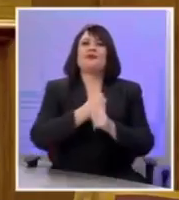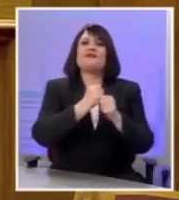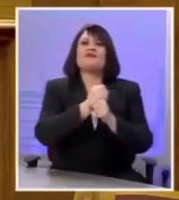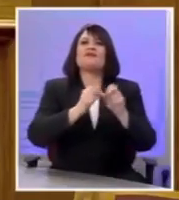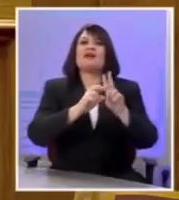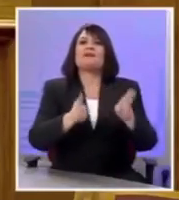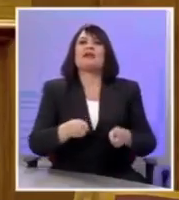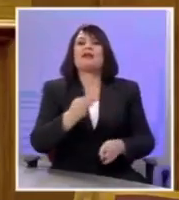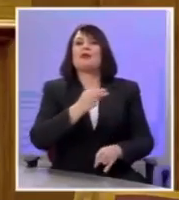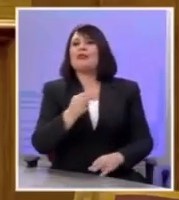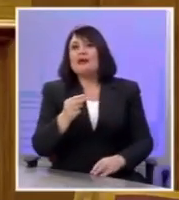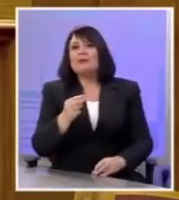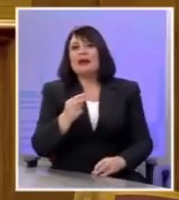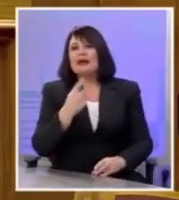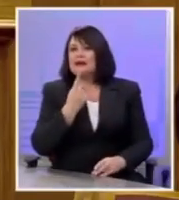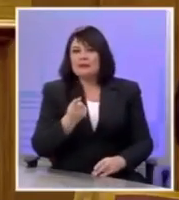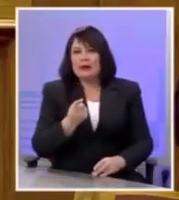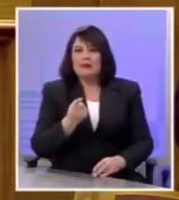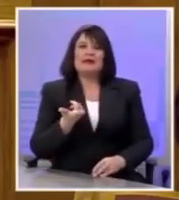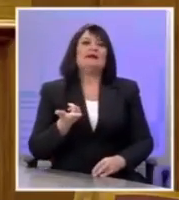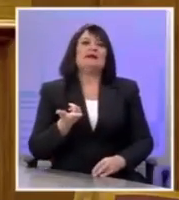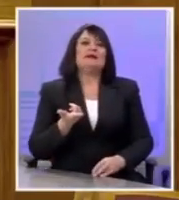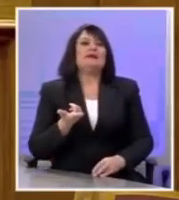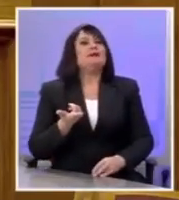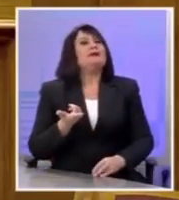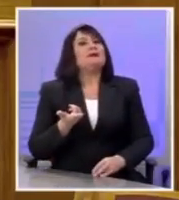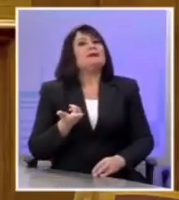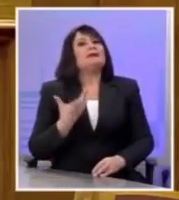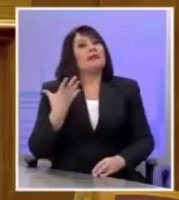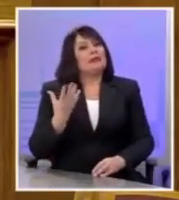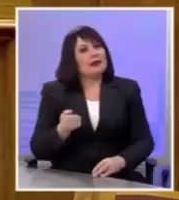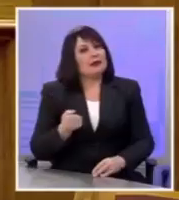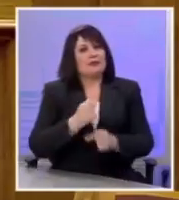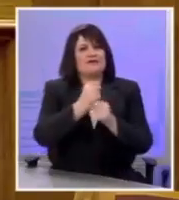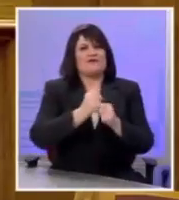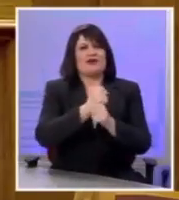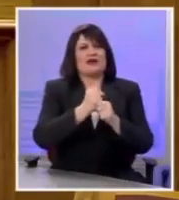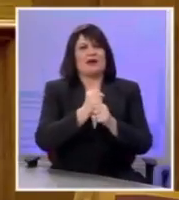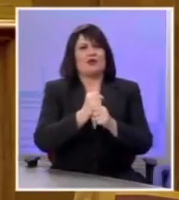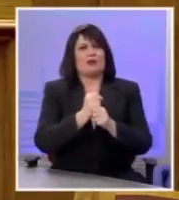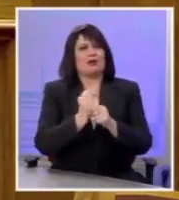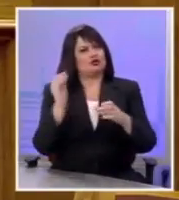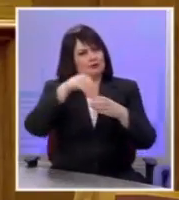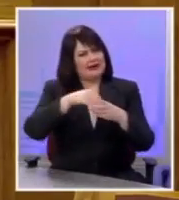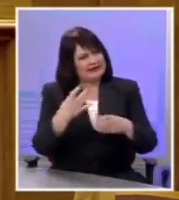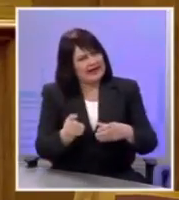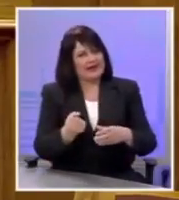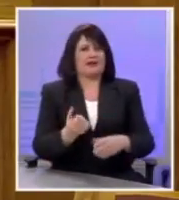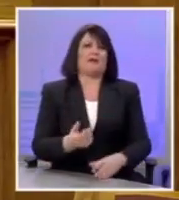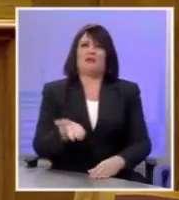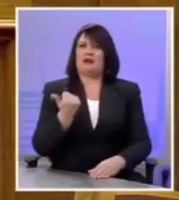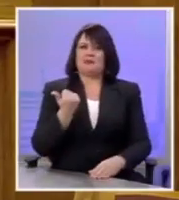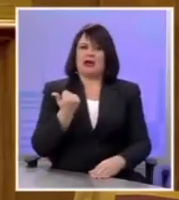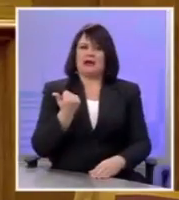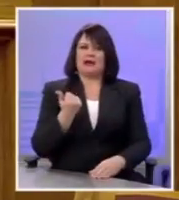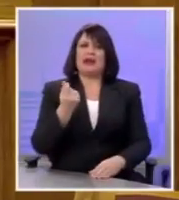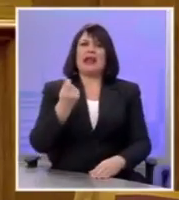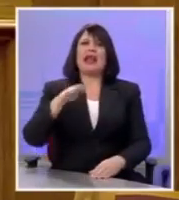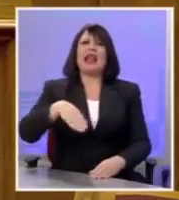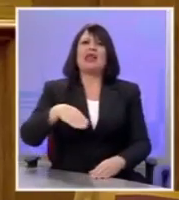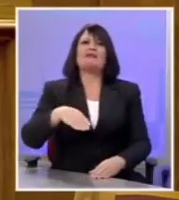όπως σας είπανε πολλοί ομιλητές, θα υπάρχει φαρμακοποιός. Δεν υπήρχε αυτό. Για τη μείωση των τιμών